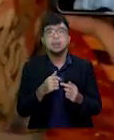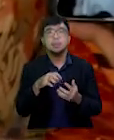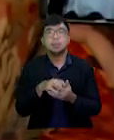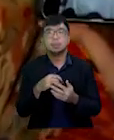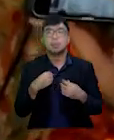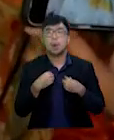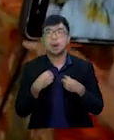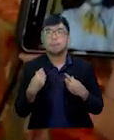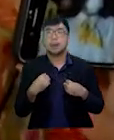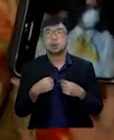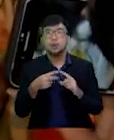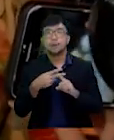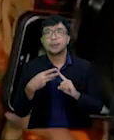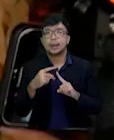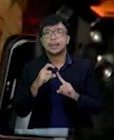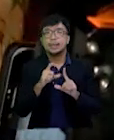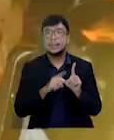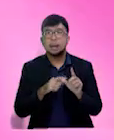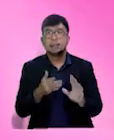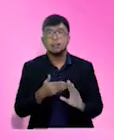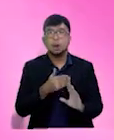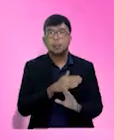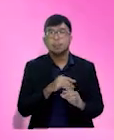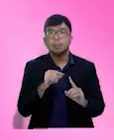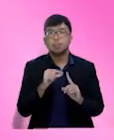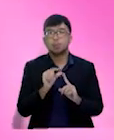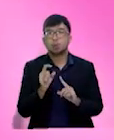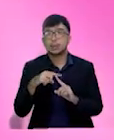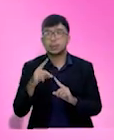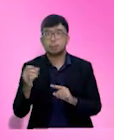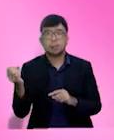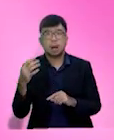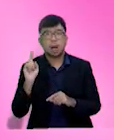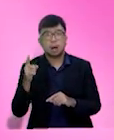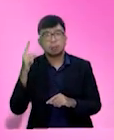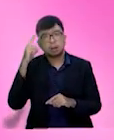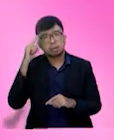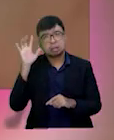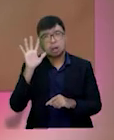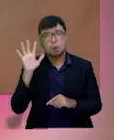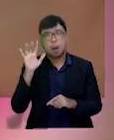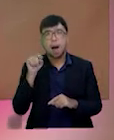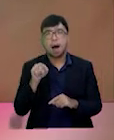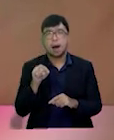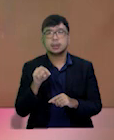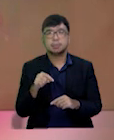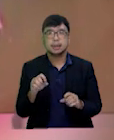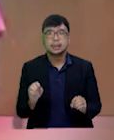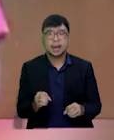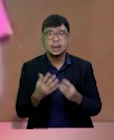Sambo hai Sebelumnya Putri Candrawati dikabarkan mengalami trauma pasca insiden tewasnya flycatcher